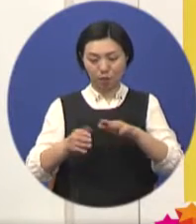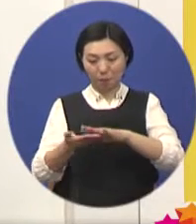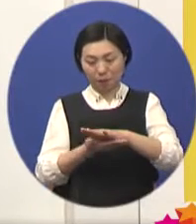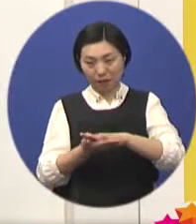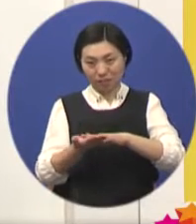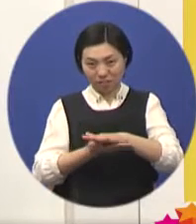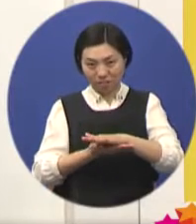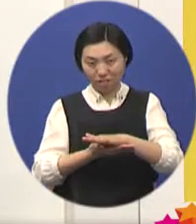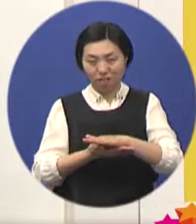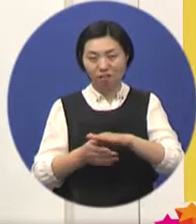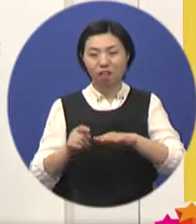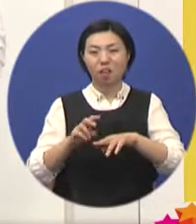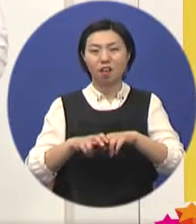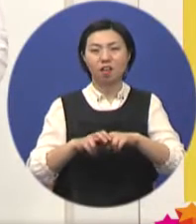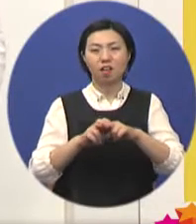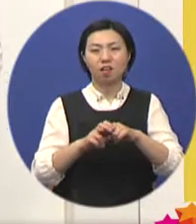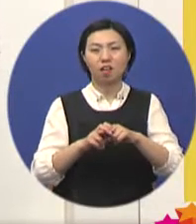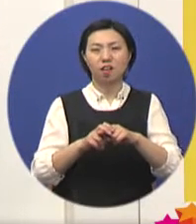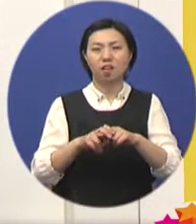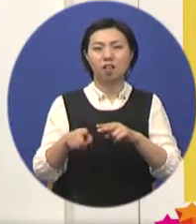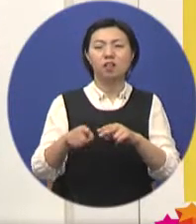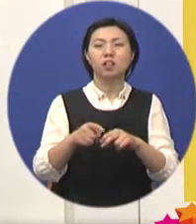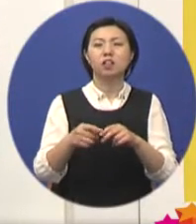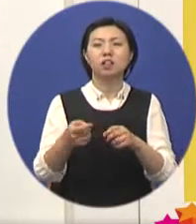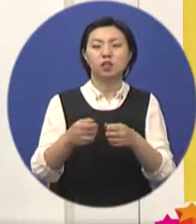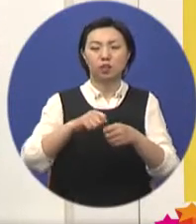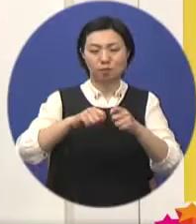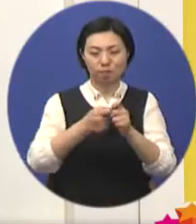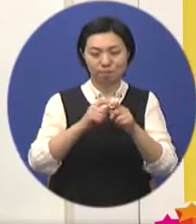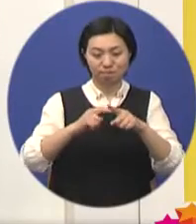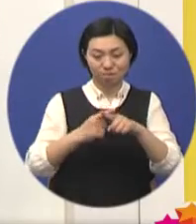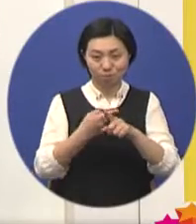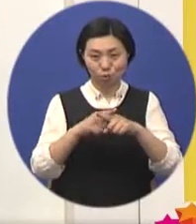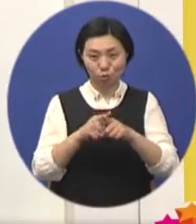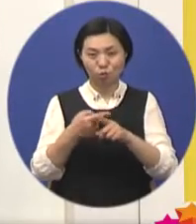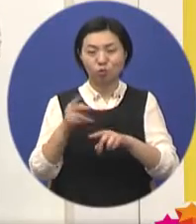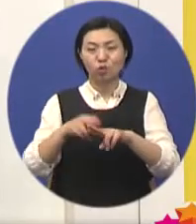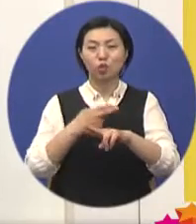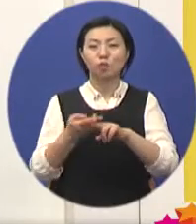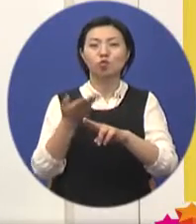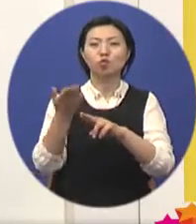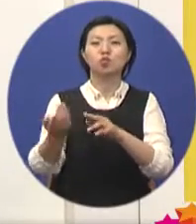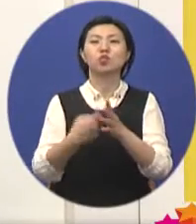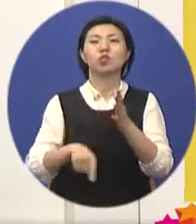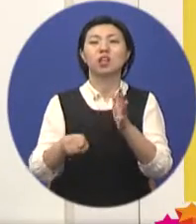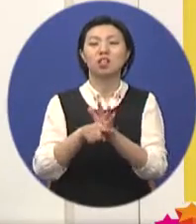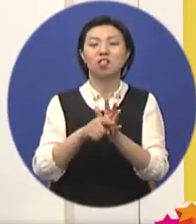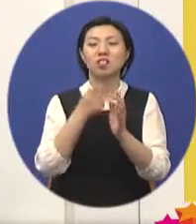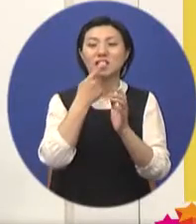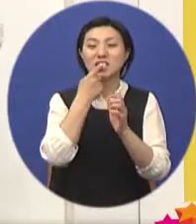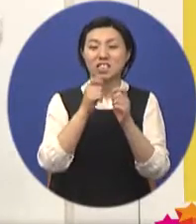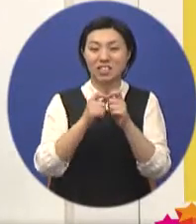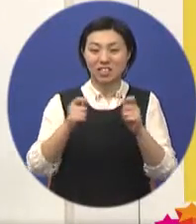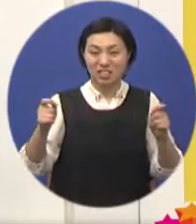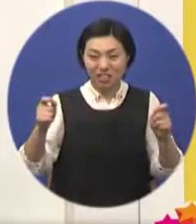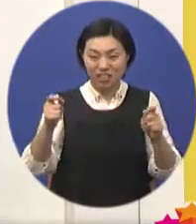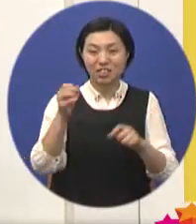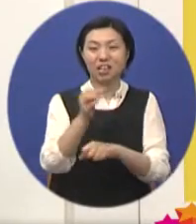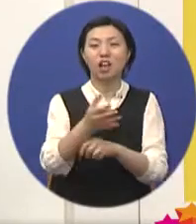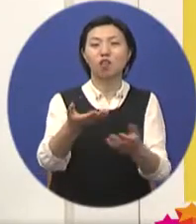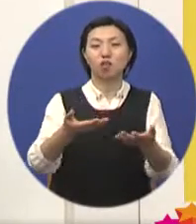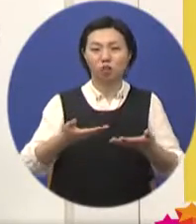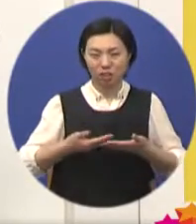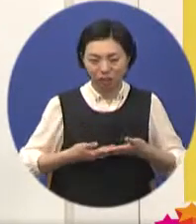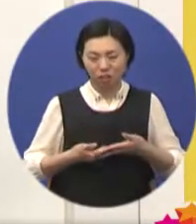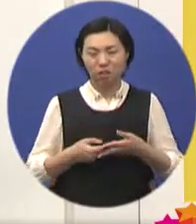해드리려고. 네. 실사하고 오느라고. 예. 너무 그냥 막. 어머니 이제 긴장하시고 네. 저 이제 숨